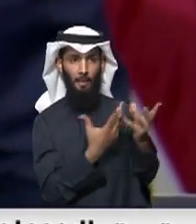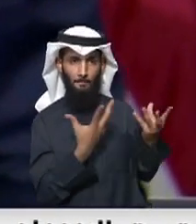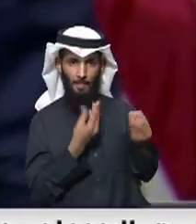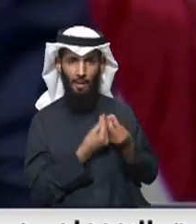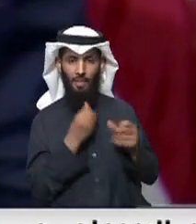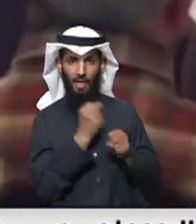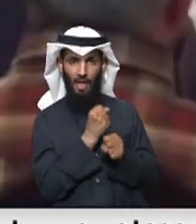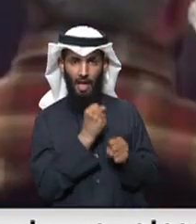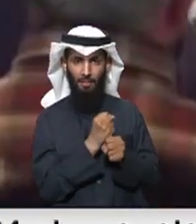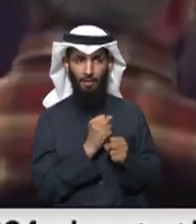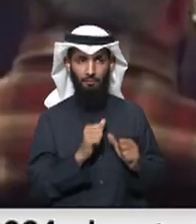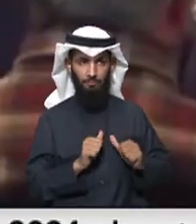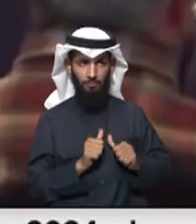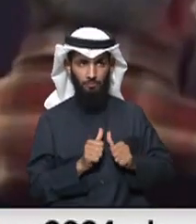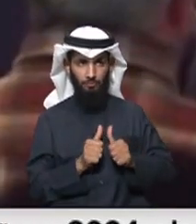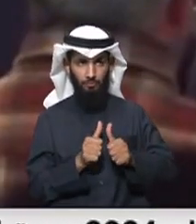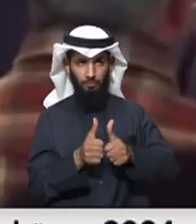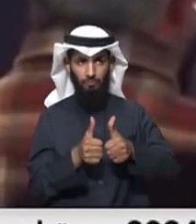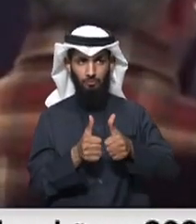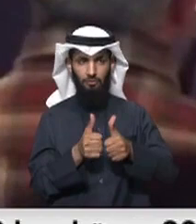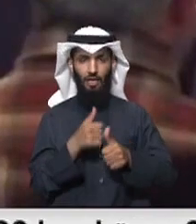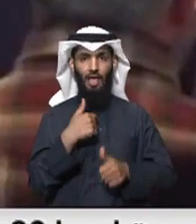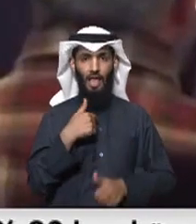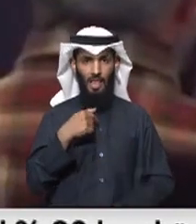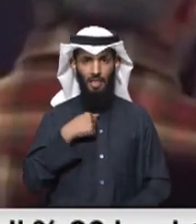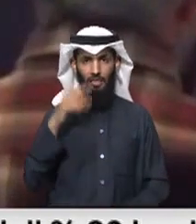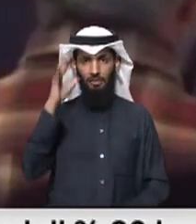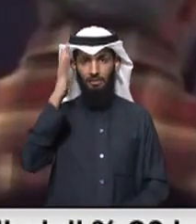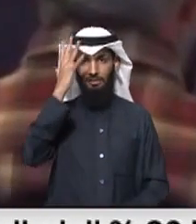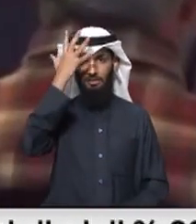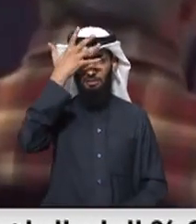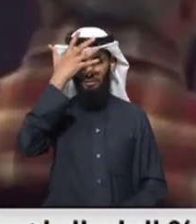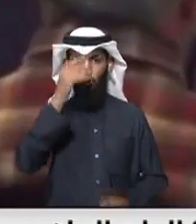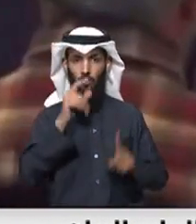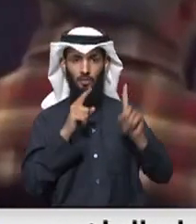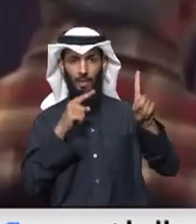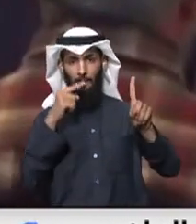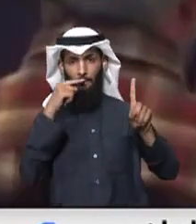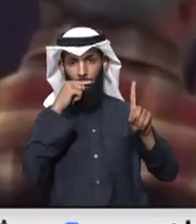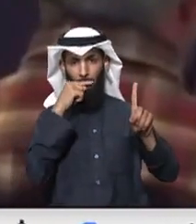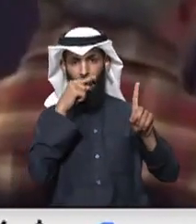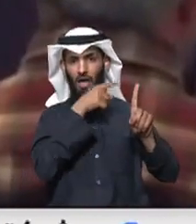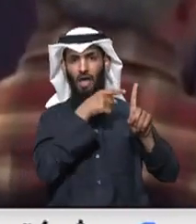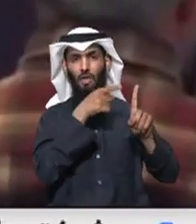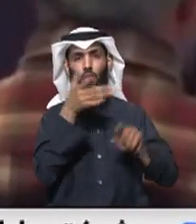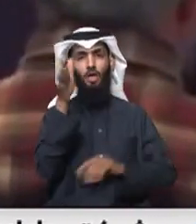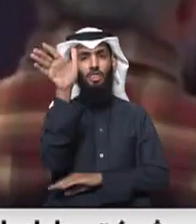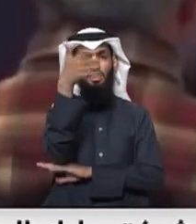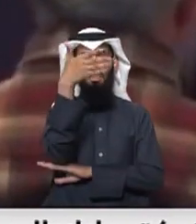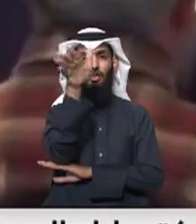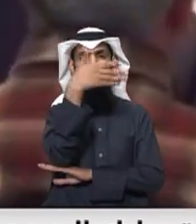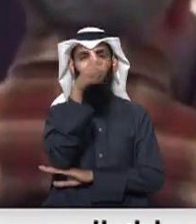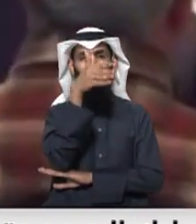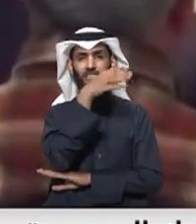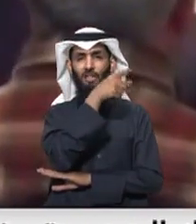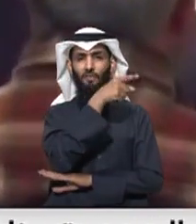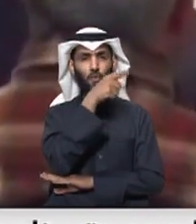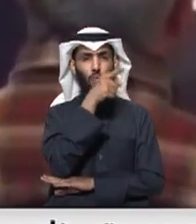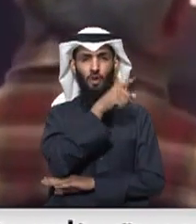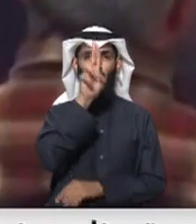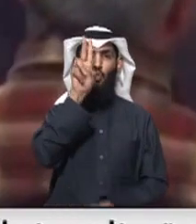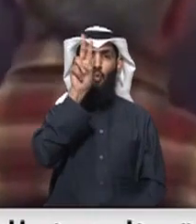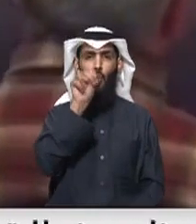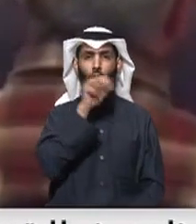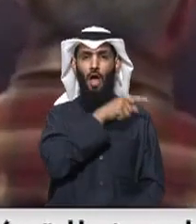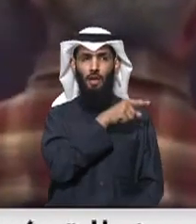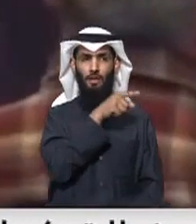ويعني انسحابه ستانس بقى اخر منافس جمهوري لترامب وهي سفيره الولايات المتحده السابقه لدى الامم المتحده